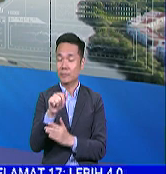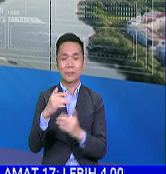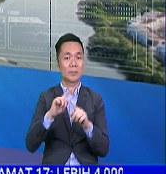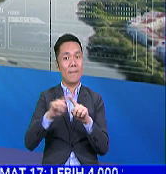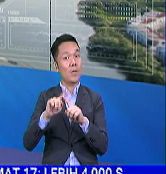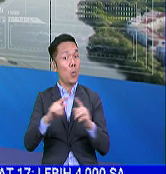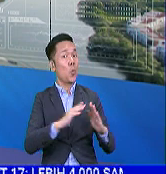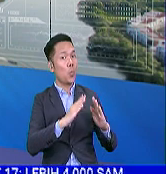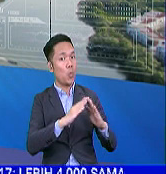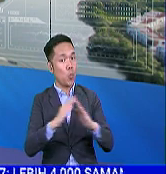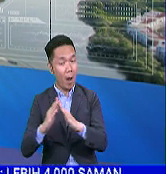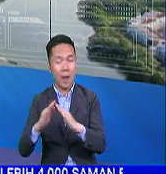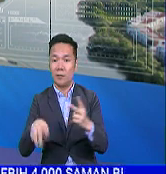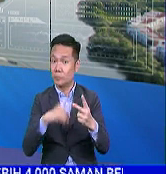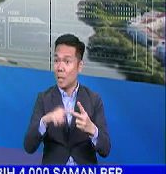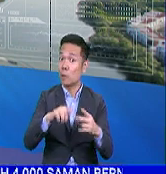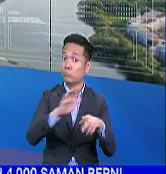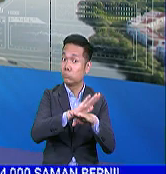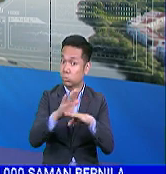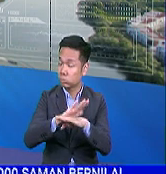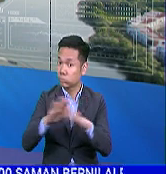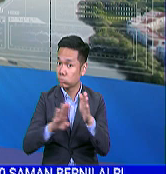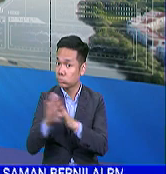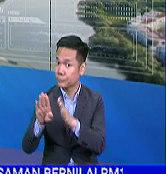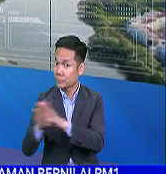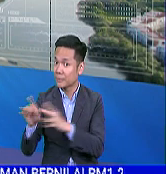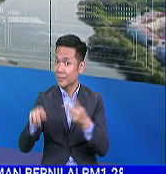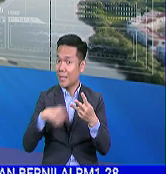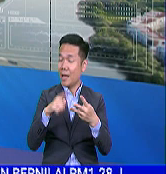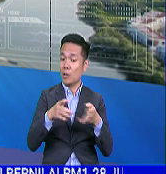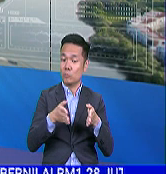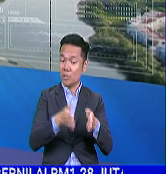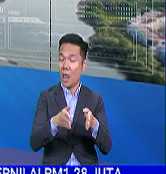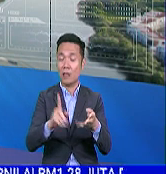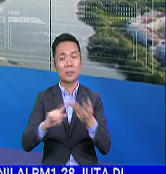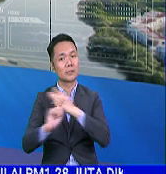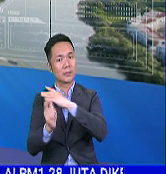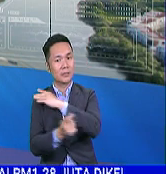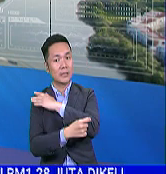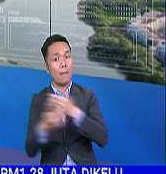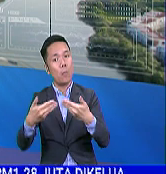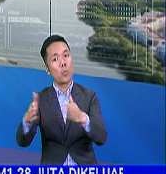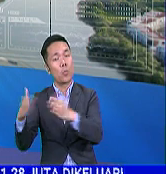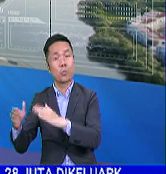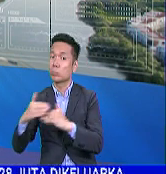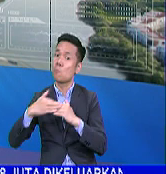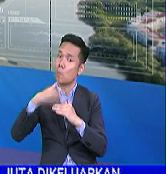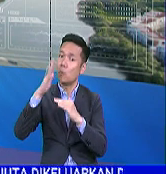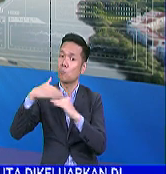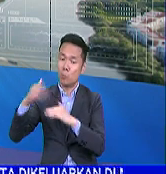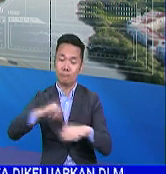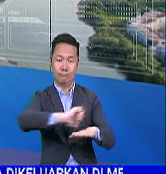taman perumahan dibangunkan. Begitu juga kemudahan infrastruktur dan taman awam demi keselesaan warga Kota